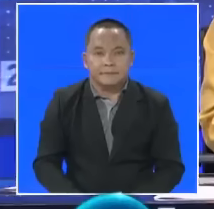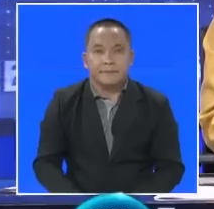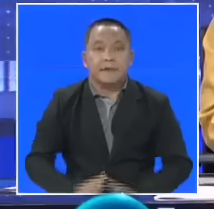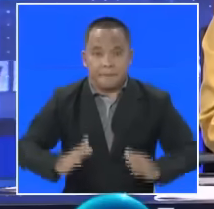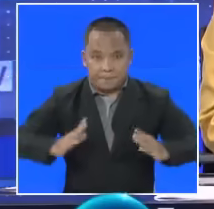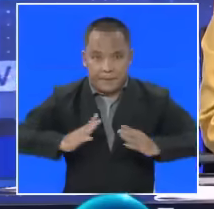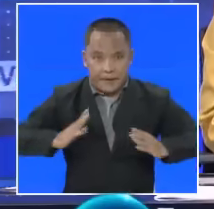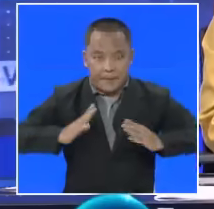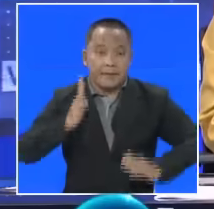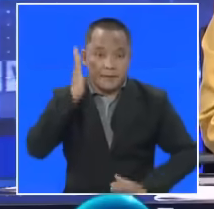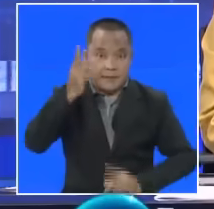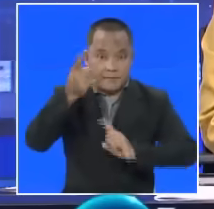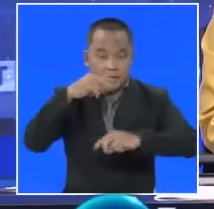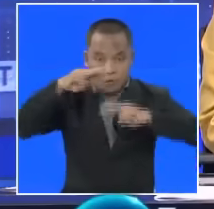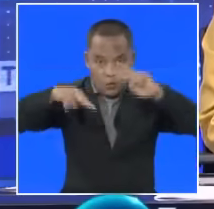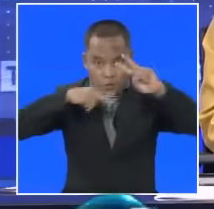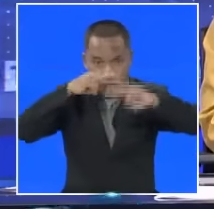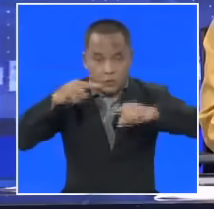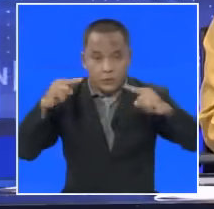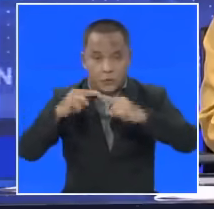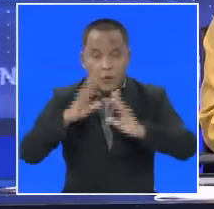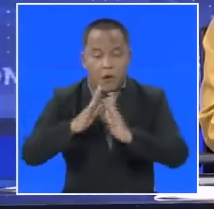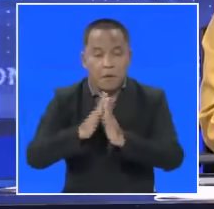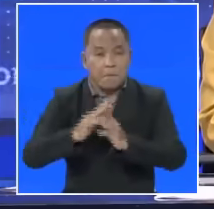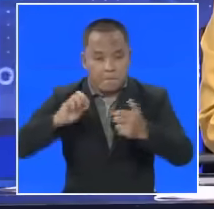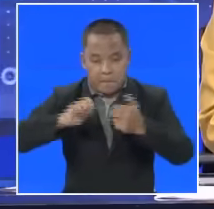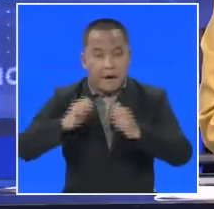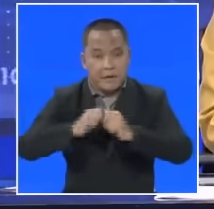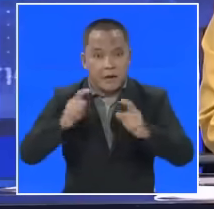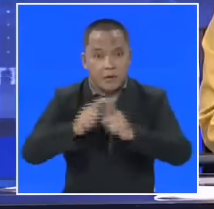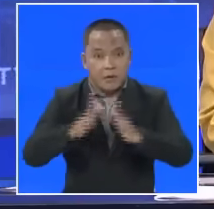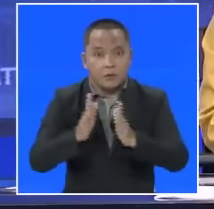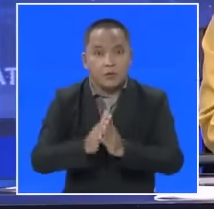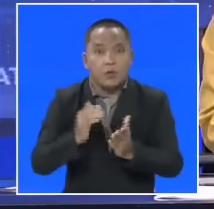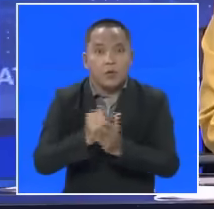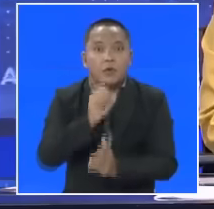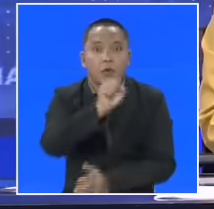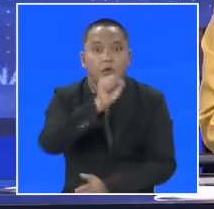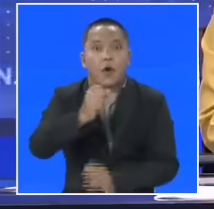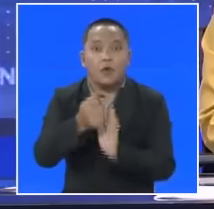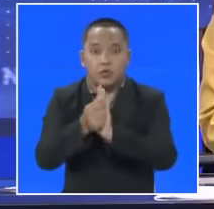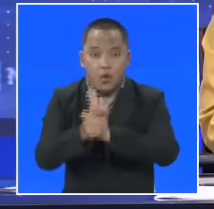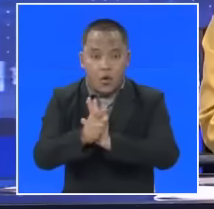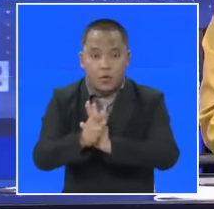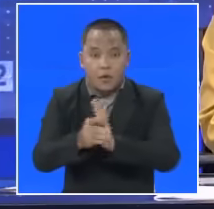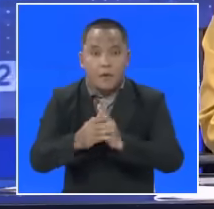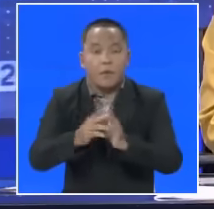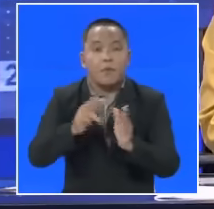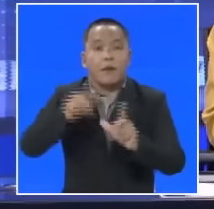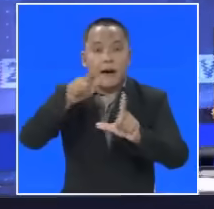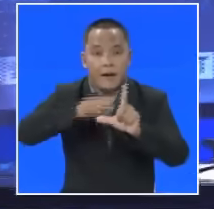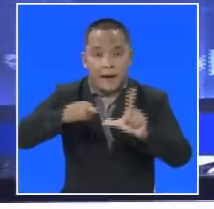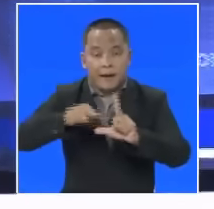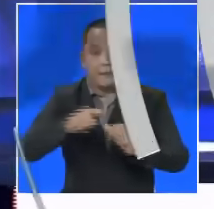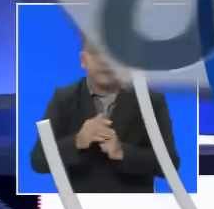พักกันครู่เดียวคุณผู้ชมช่วงหน้าพาไปตรวจสอบเรื่องราวเฉาๆที่เกิดขึ้นกับผู้ช่วยส.ส.อุดรธานีของพรรคก้าวไกลค่ะ